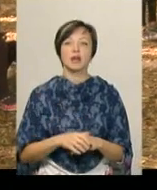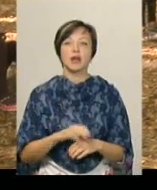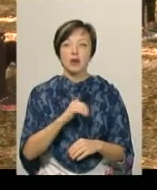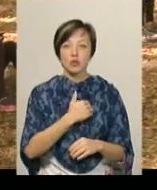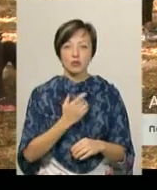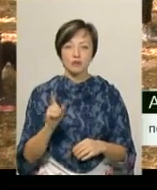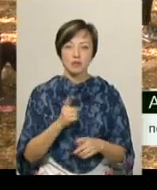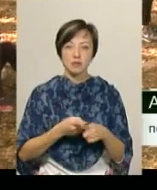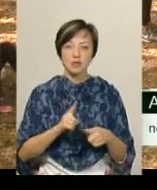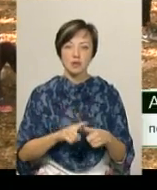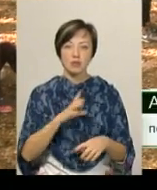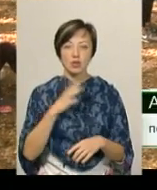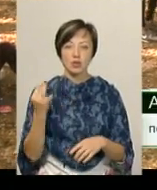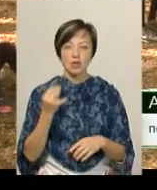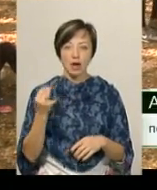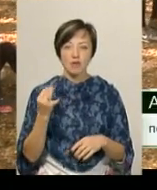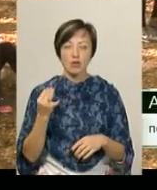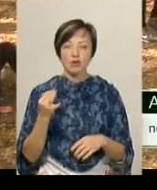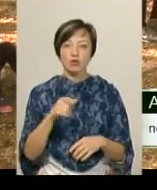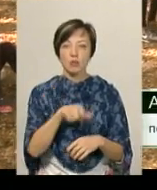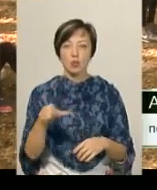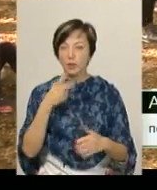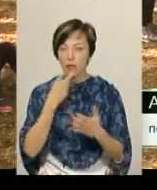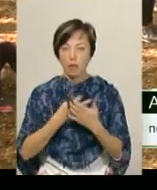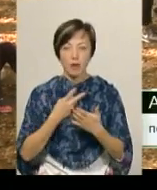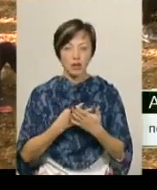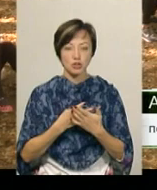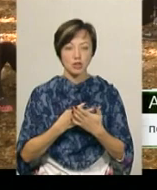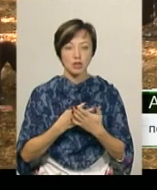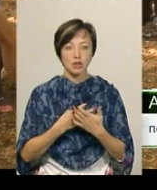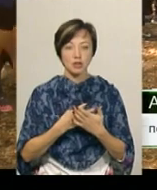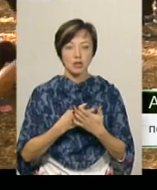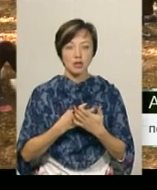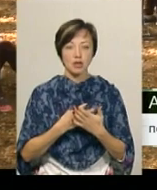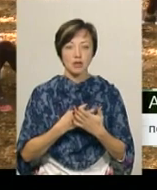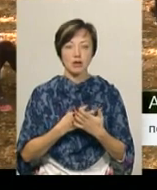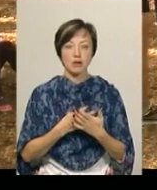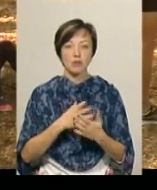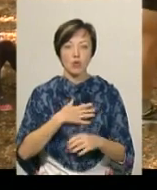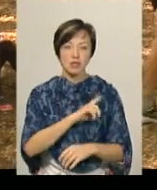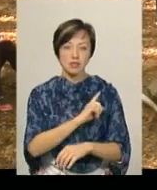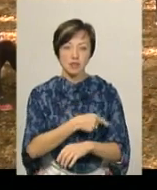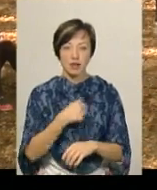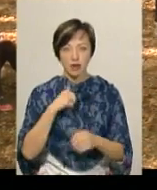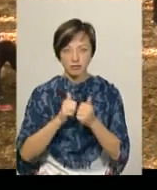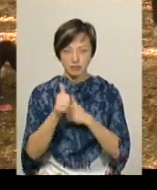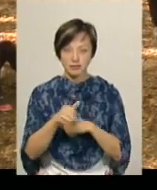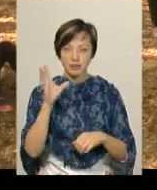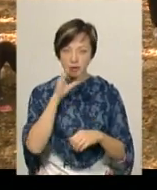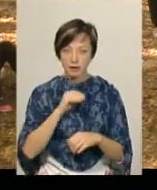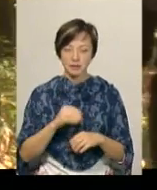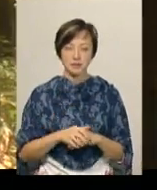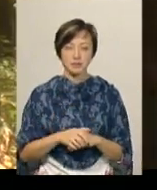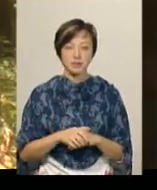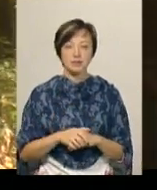щоб це було якось цікаво, феєрично, щоб люди побачили мою силу, яке може відірватися від всіх. наскільки я